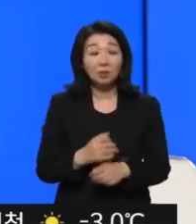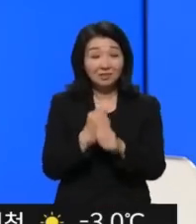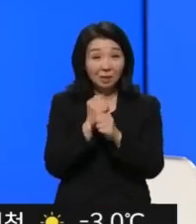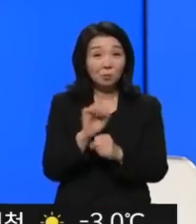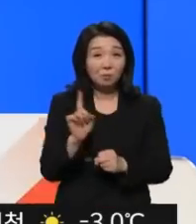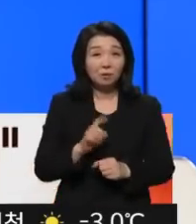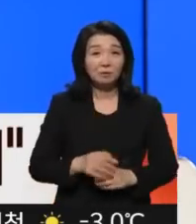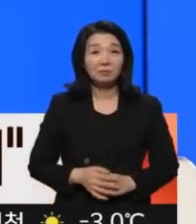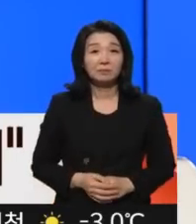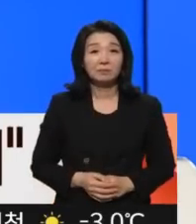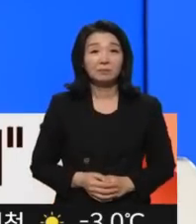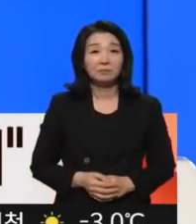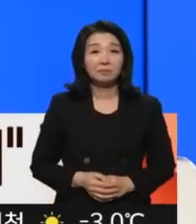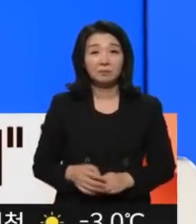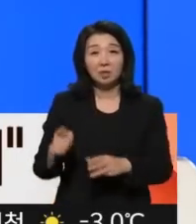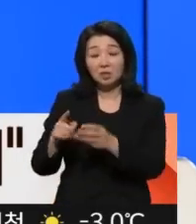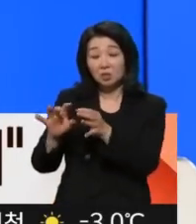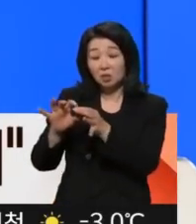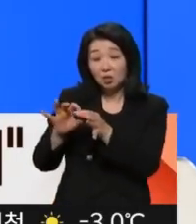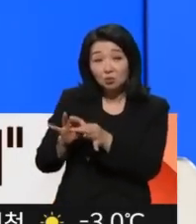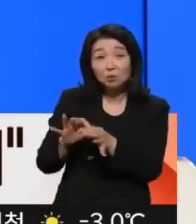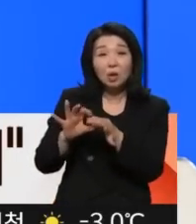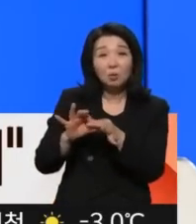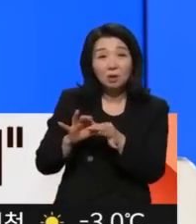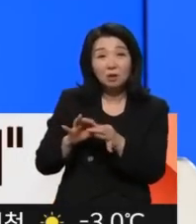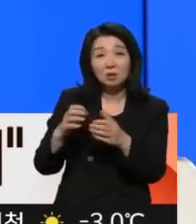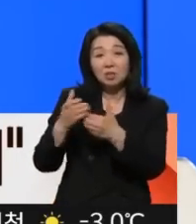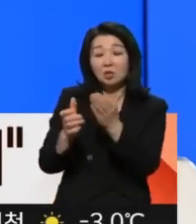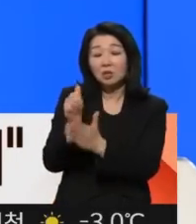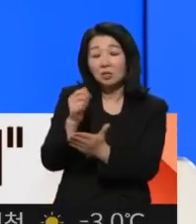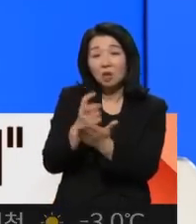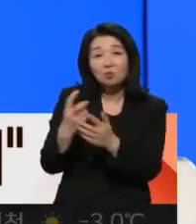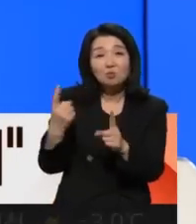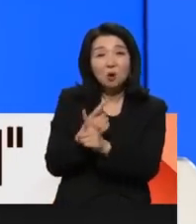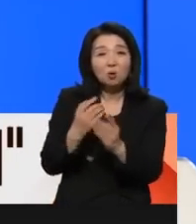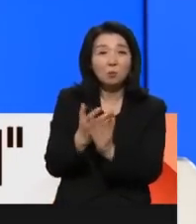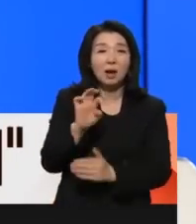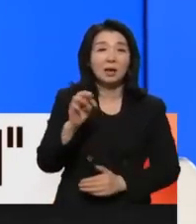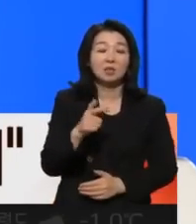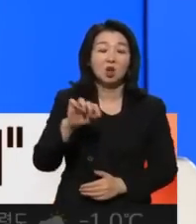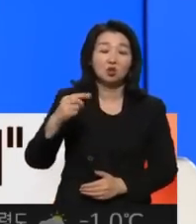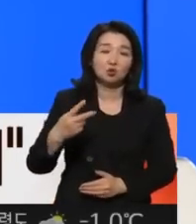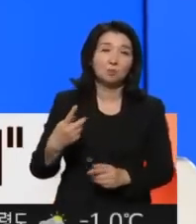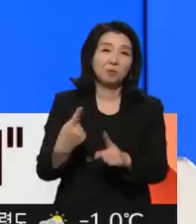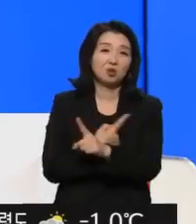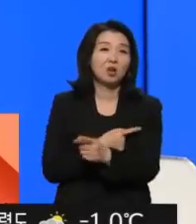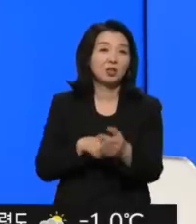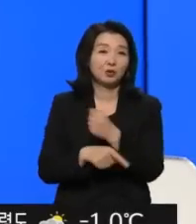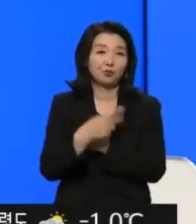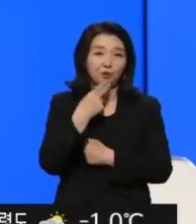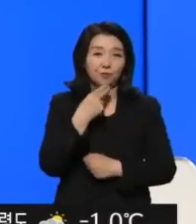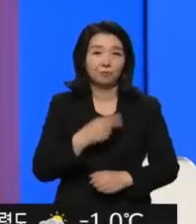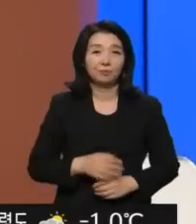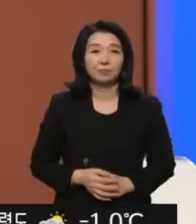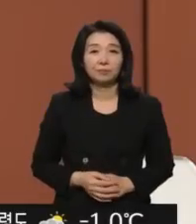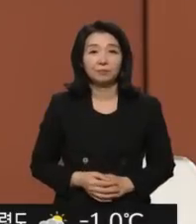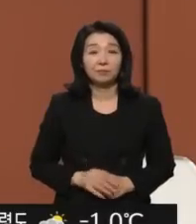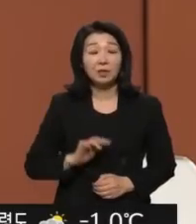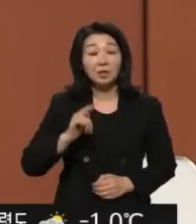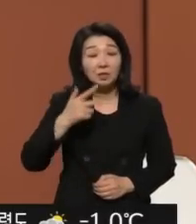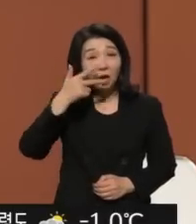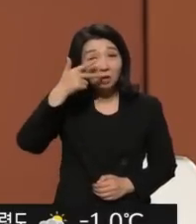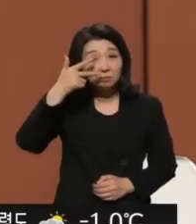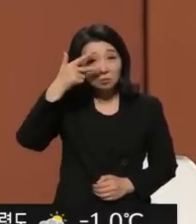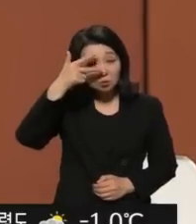정리하겠습니다. 친윤계 처방전은 전당대회 룰 변경, 안철수 변경할 이유 없어로 제목을 잡겠습니다. 다음은